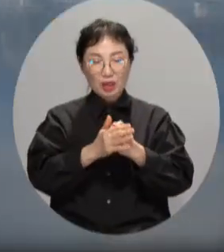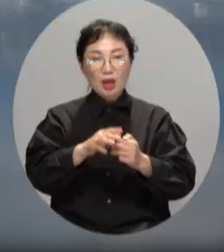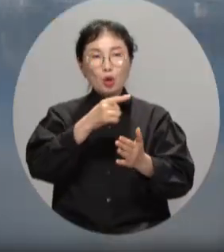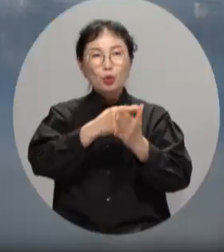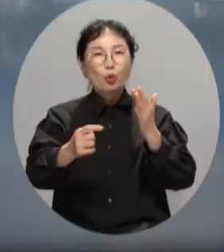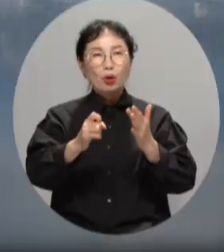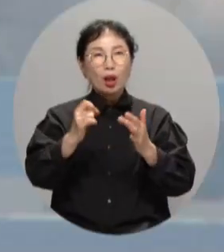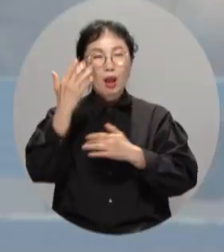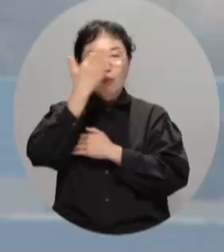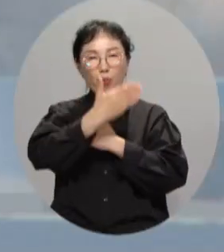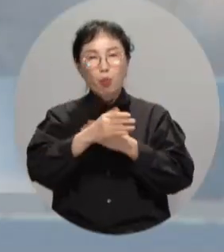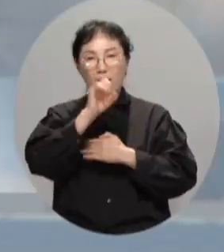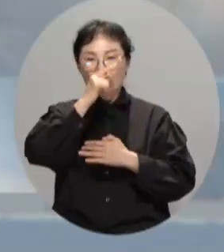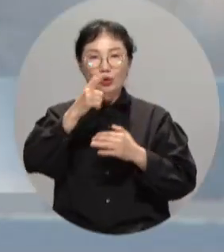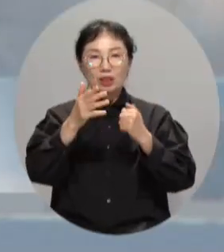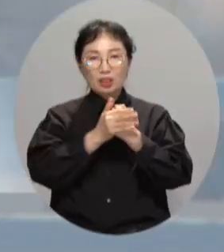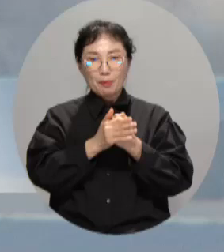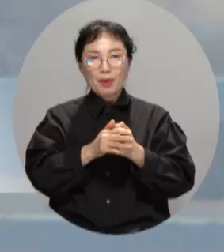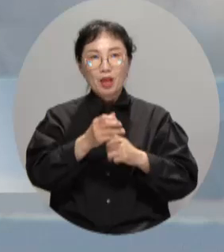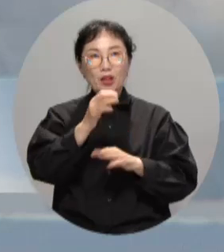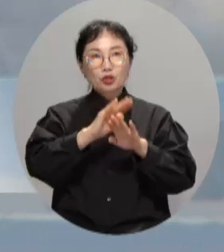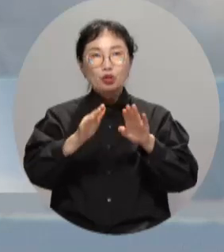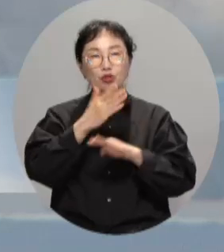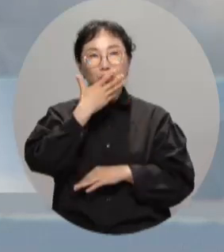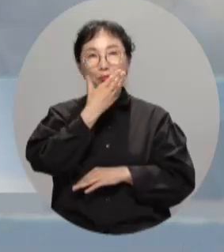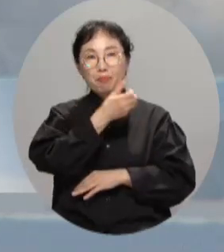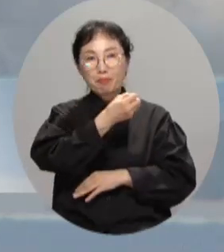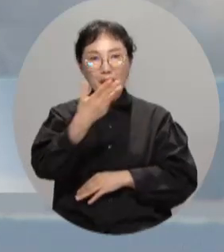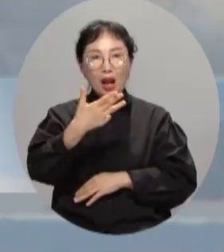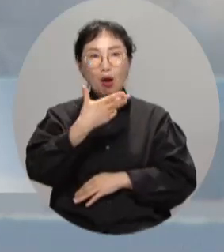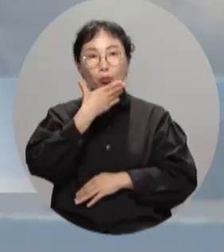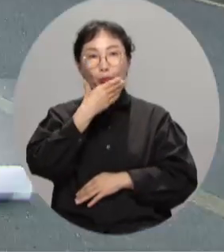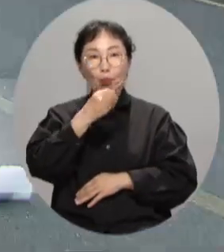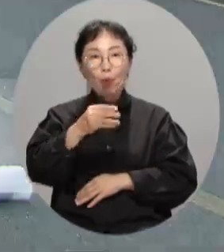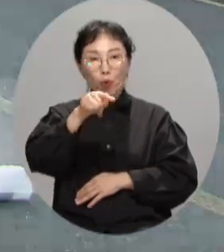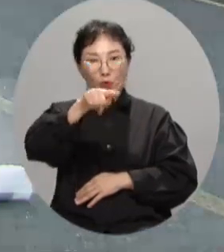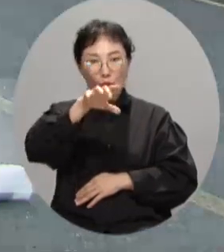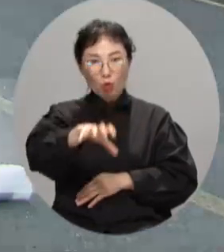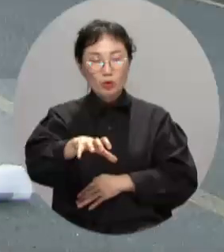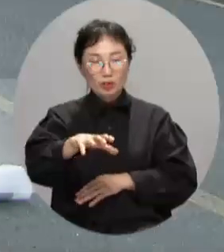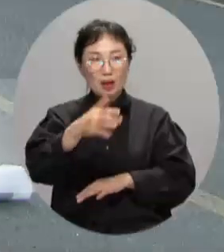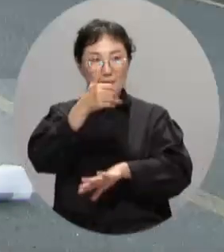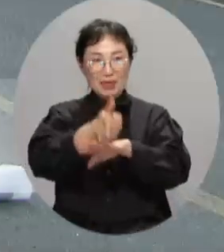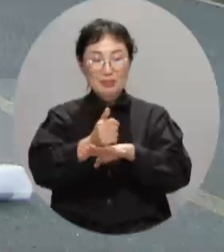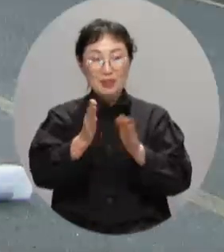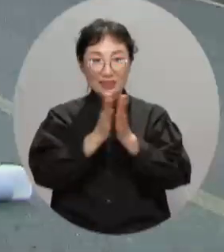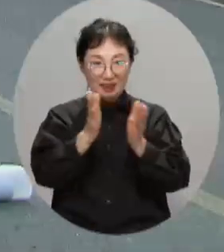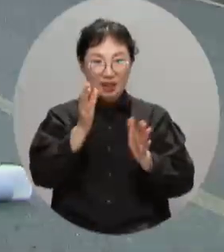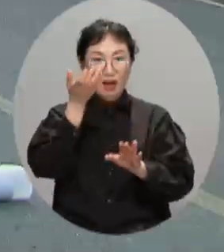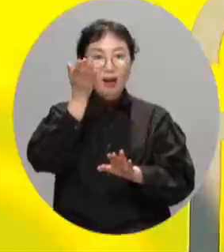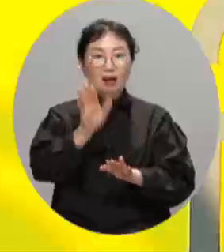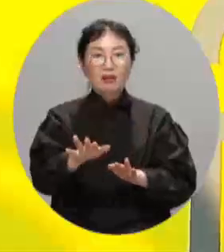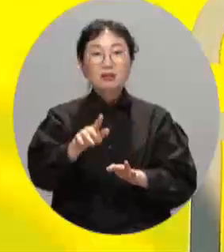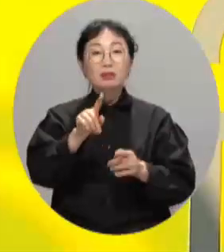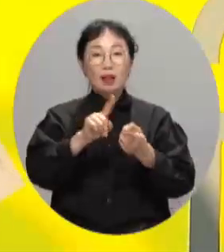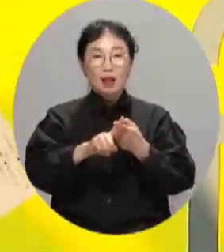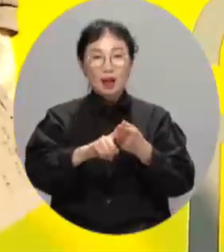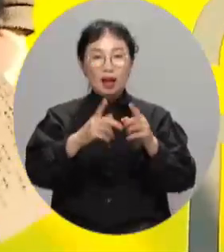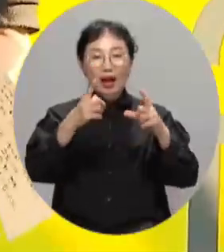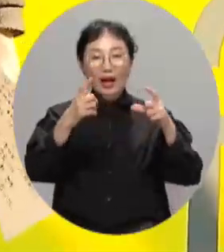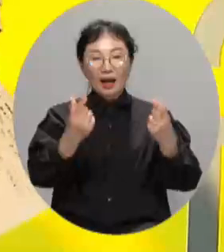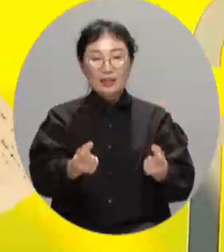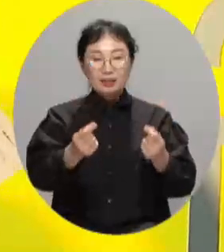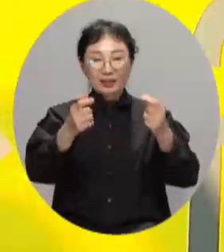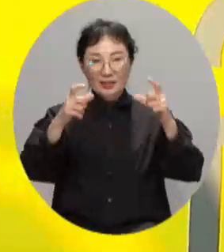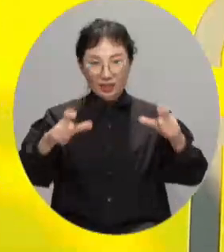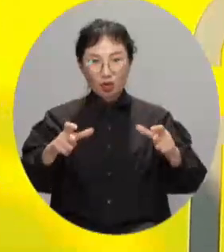전북에선 다섯 번째 시설이 전주 팔복동에 마지막으로 들어선 게 7년 전. 그런데 재작년 천일 제지 측이 같은 지역에